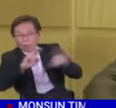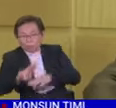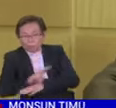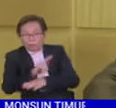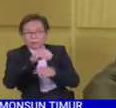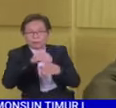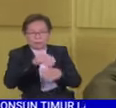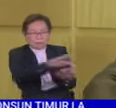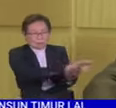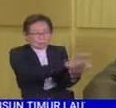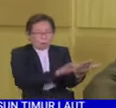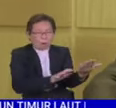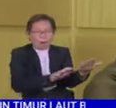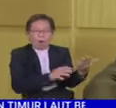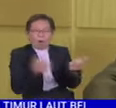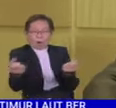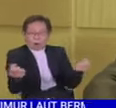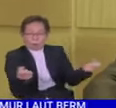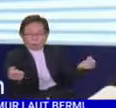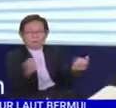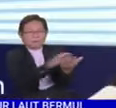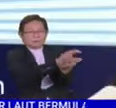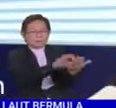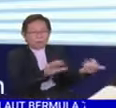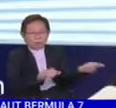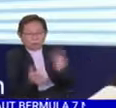penggunaan digariskan dasar otomotif negara.